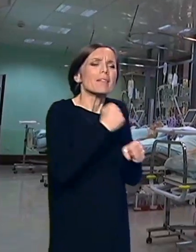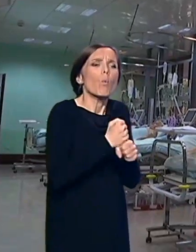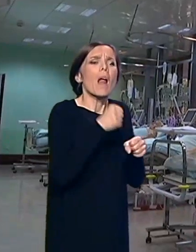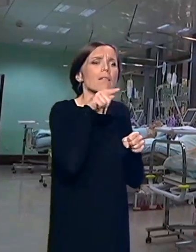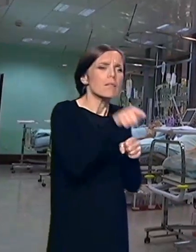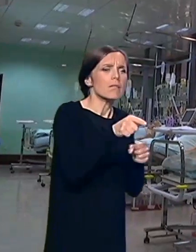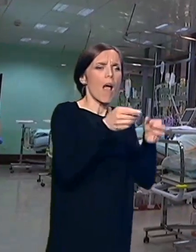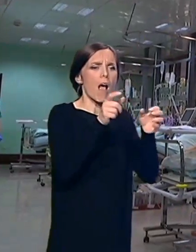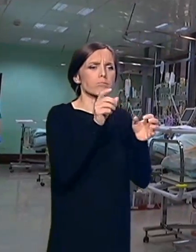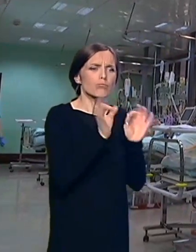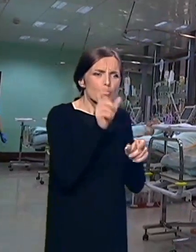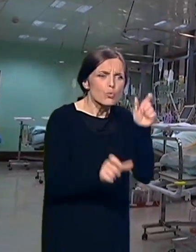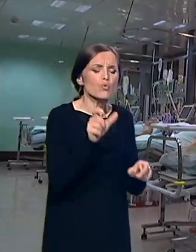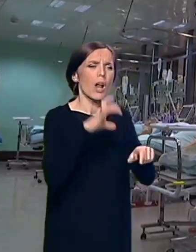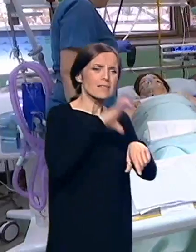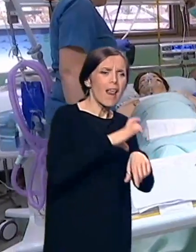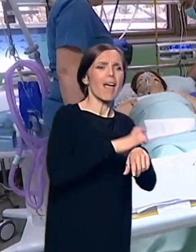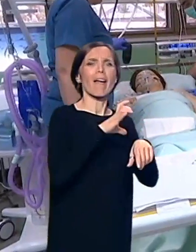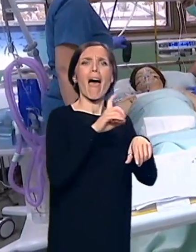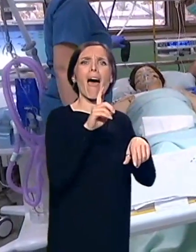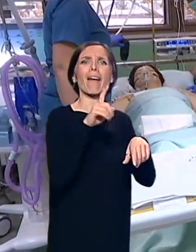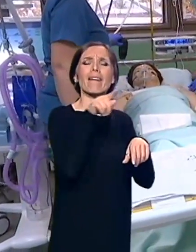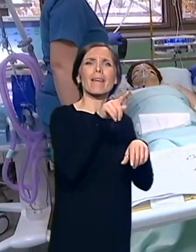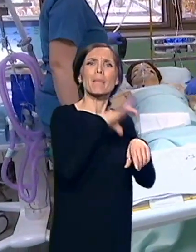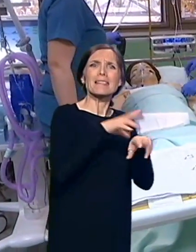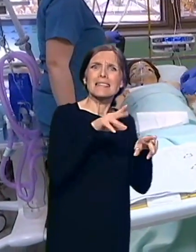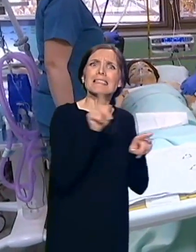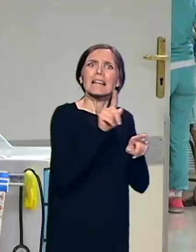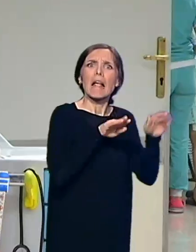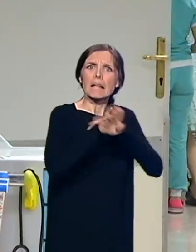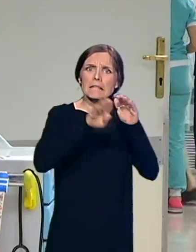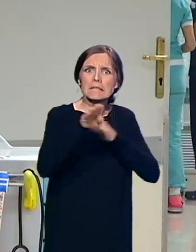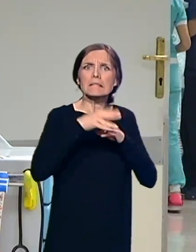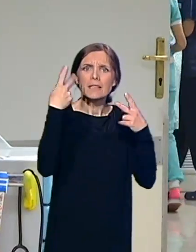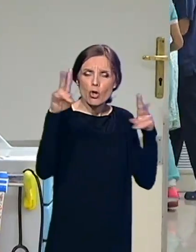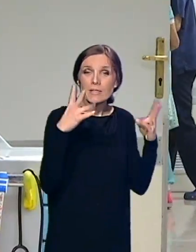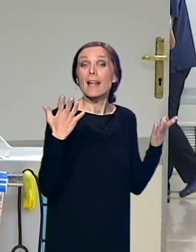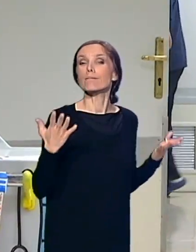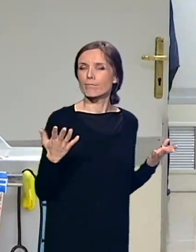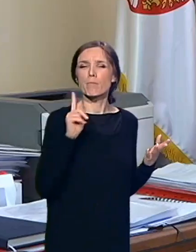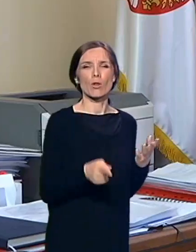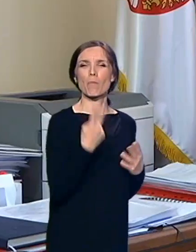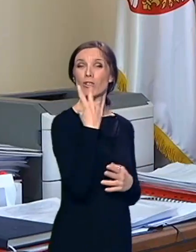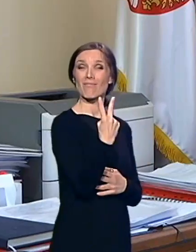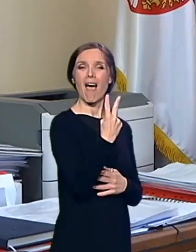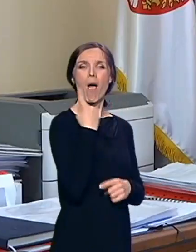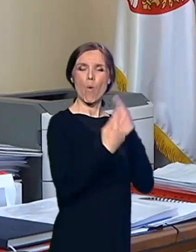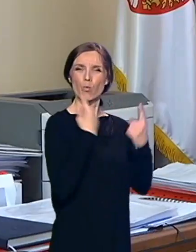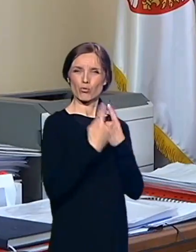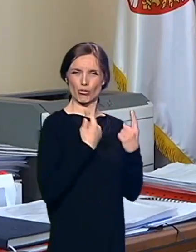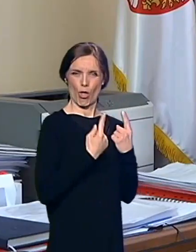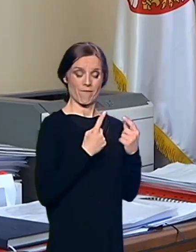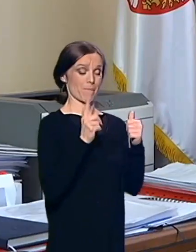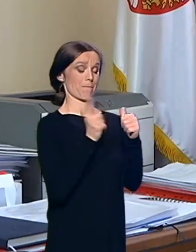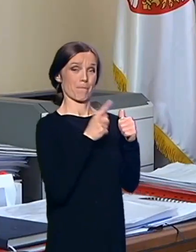zdravstva, moramo da kažemo da se pozabavimo sa 2 glavna uslova, a to je omogućiti tim